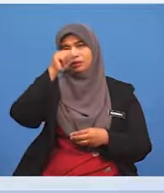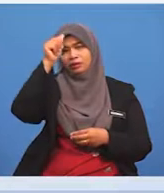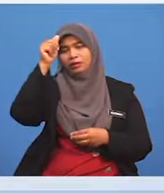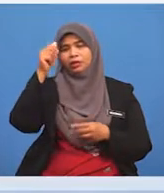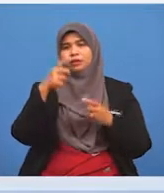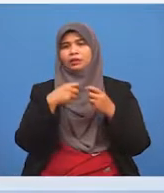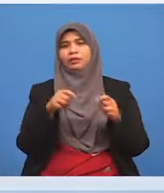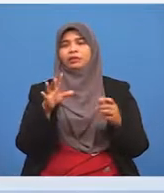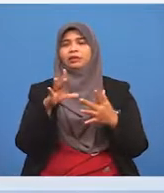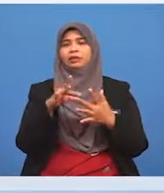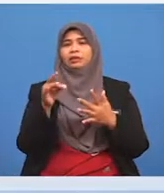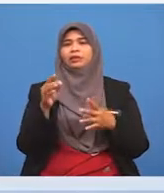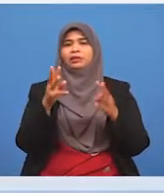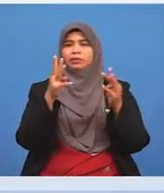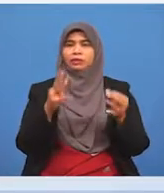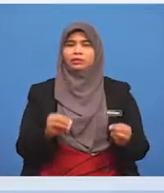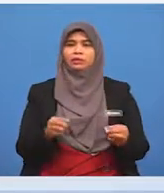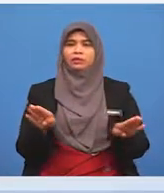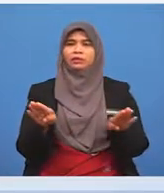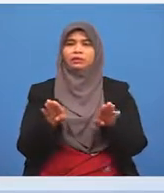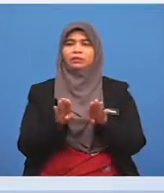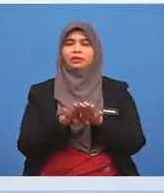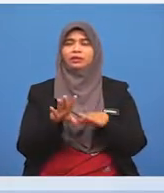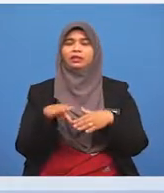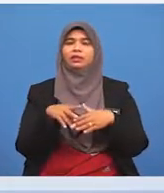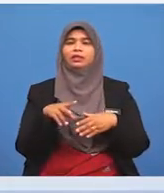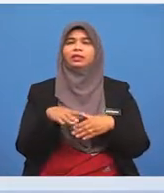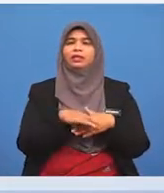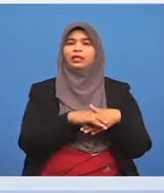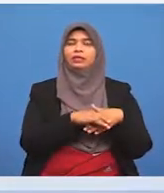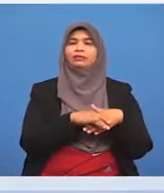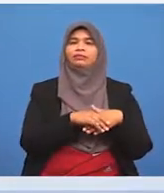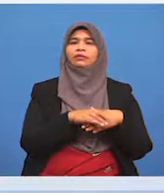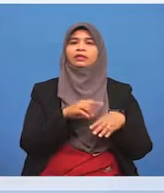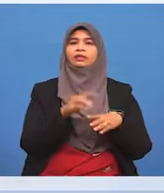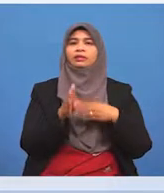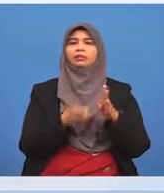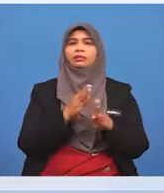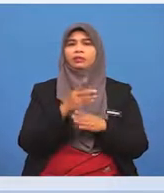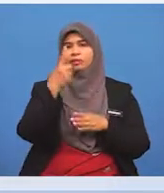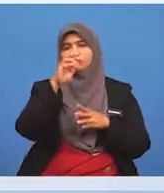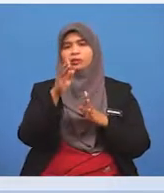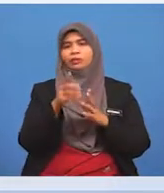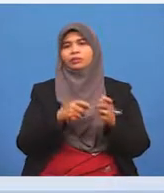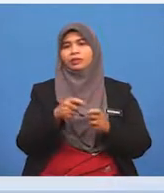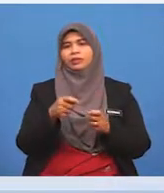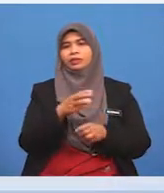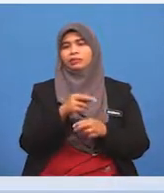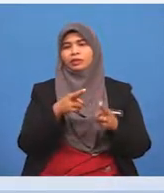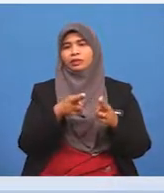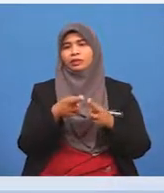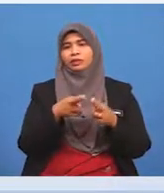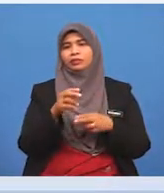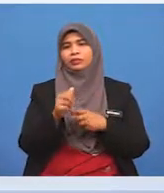untuk mentadbir dan menguruskan alam dengan berlandaskan syariat, dengan menjaga